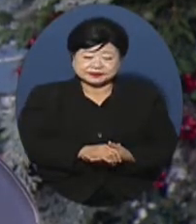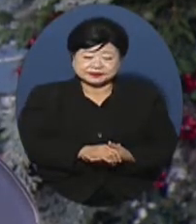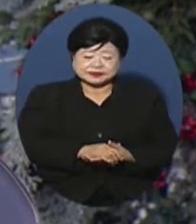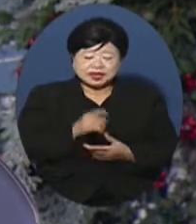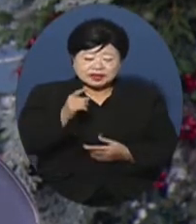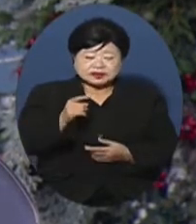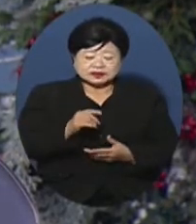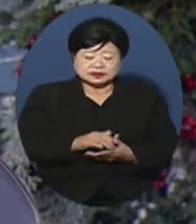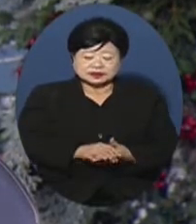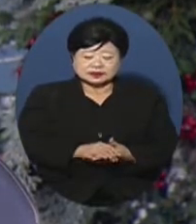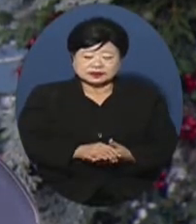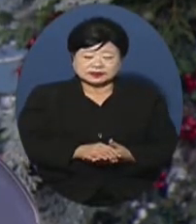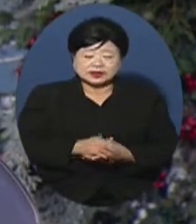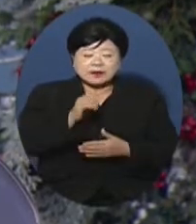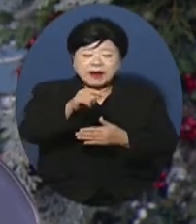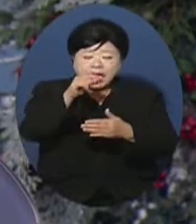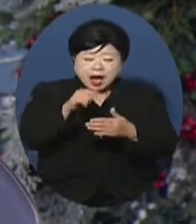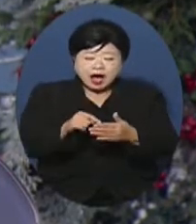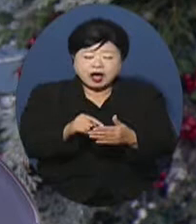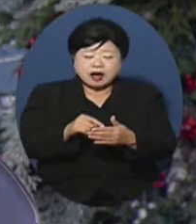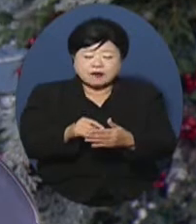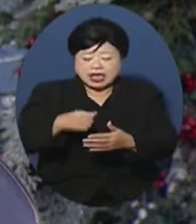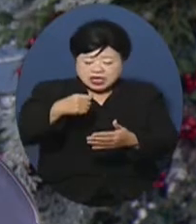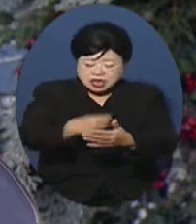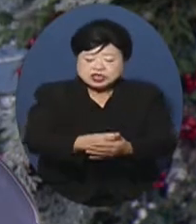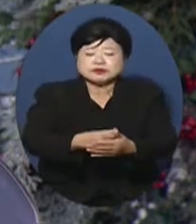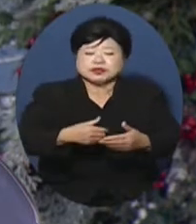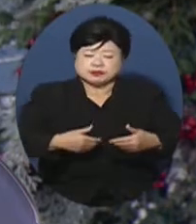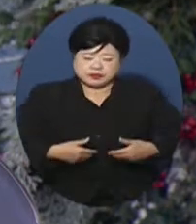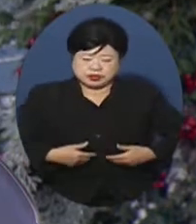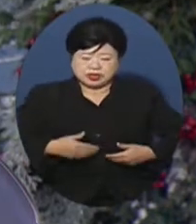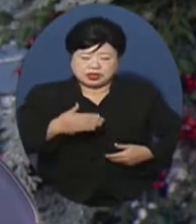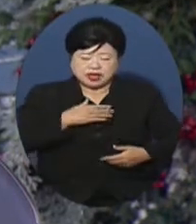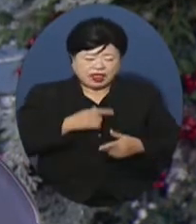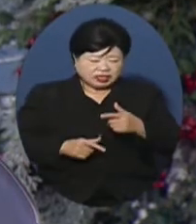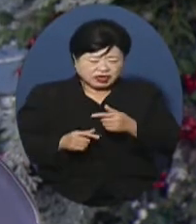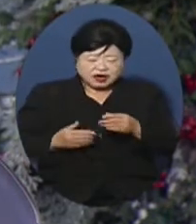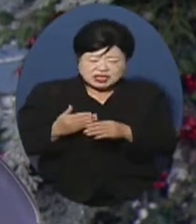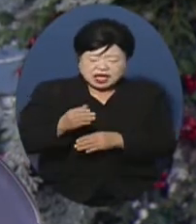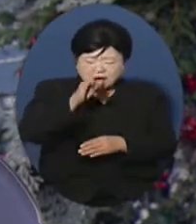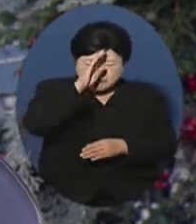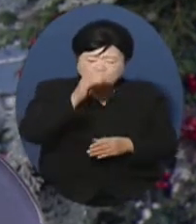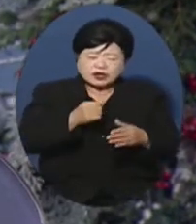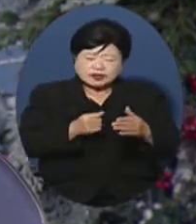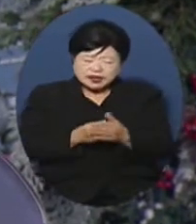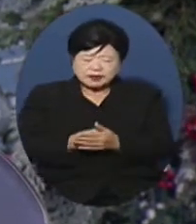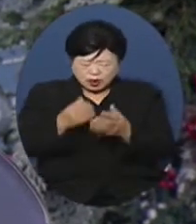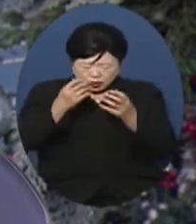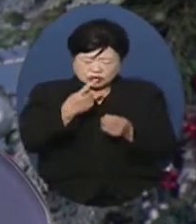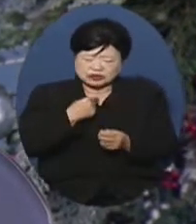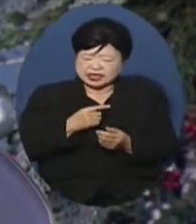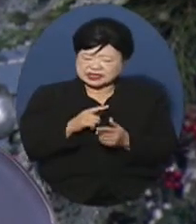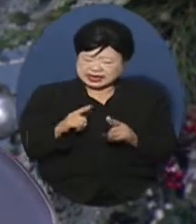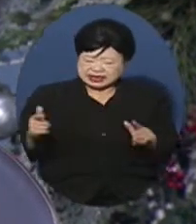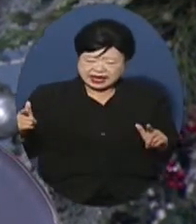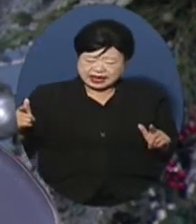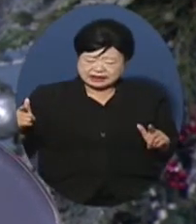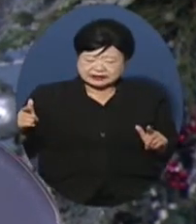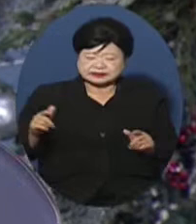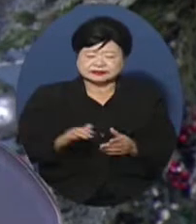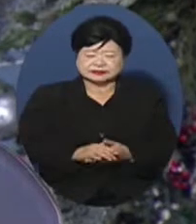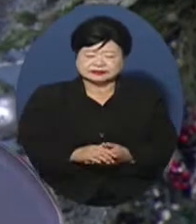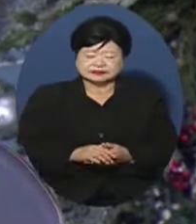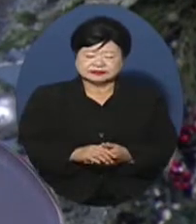그것은 바로 마음의 결 다니겠습니다 나는 더 이상 이변 때문에 고통 당하지 않겠다